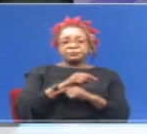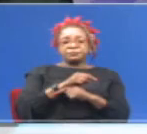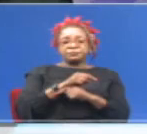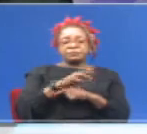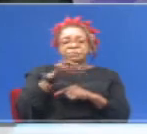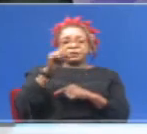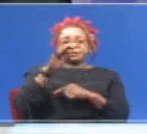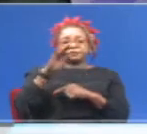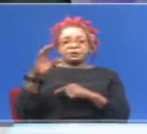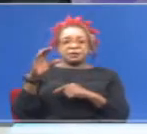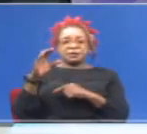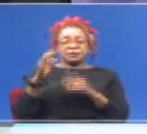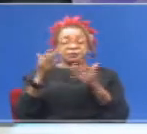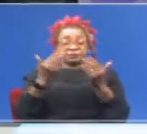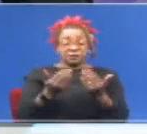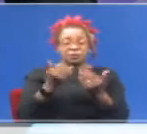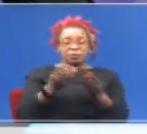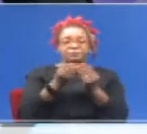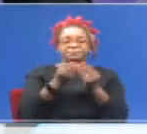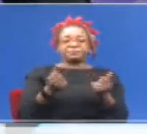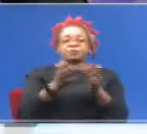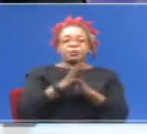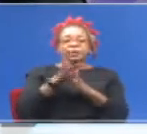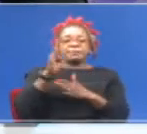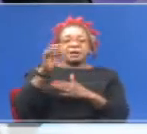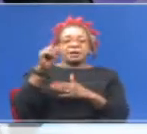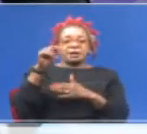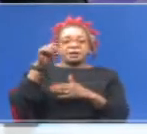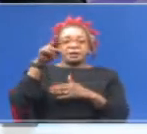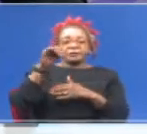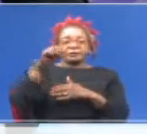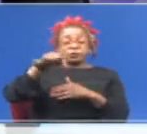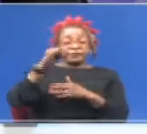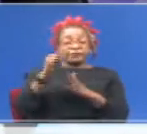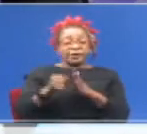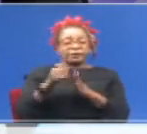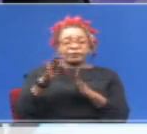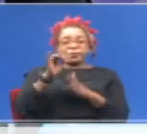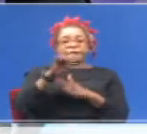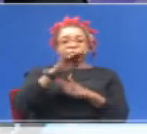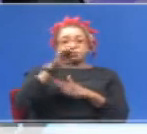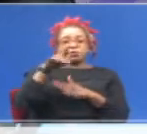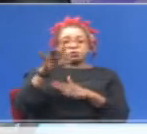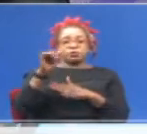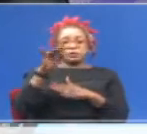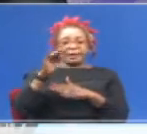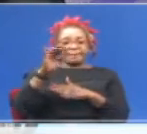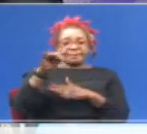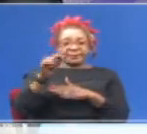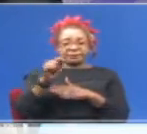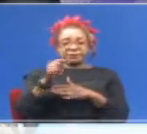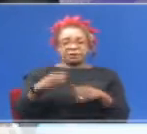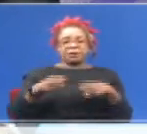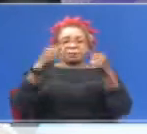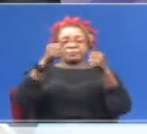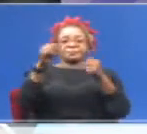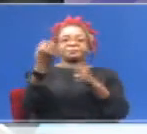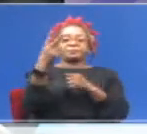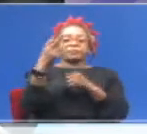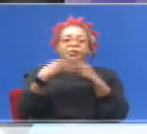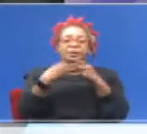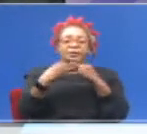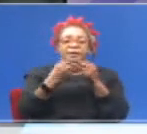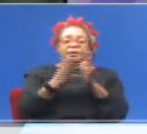AFC Leopards nayo itapambana na Bandari katika robo finali ya kuania kombe lilo hilo la Mozart Bet kati ya tarehe 28